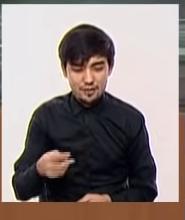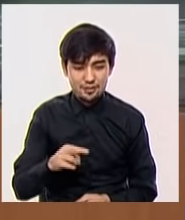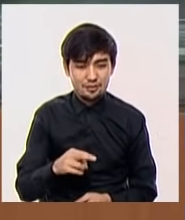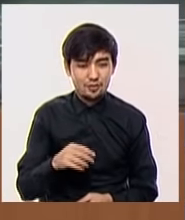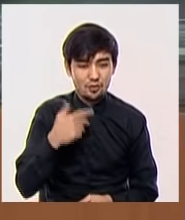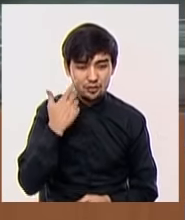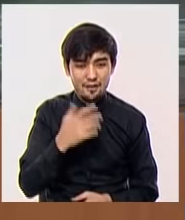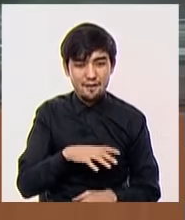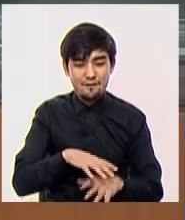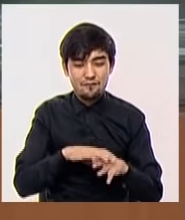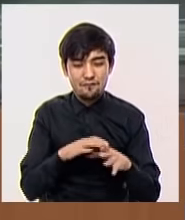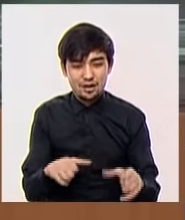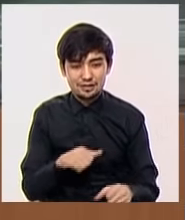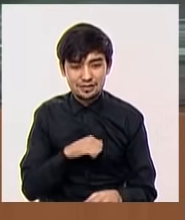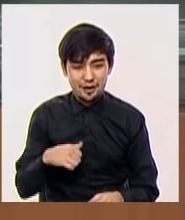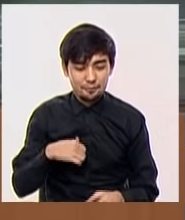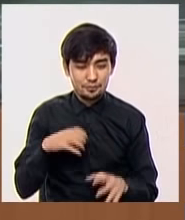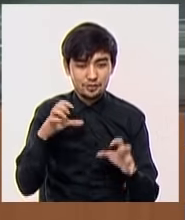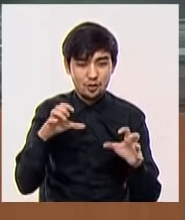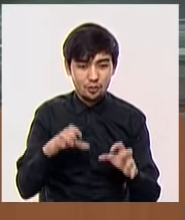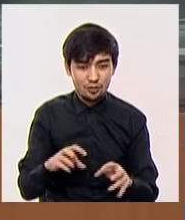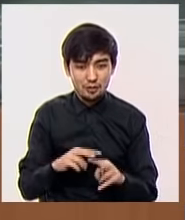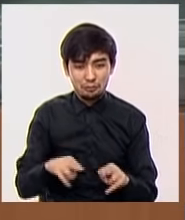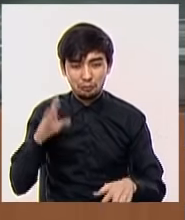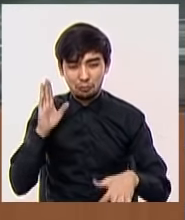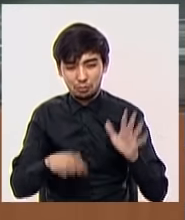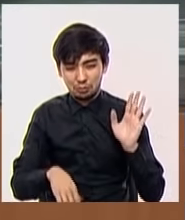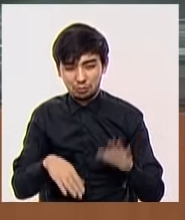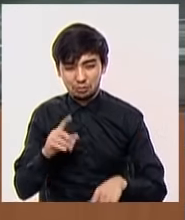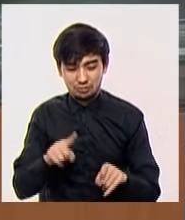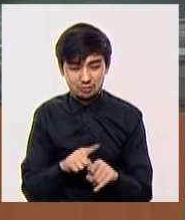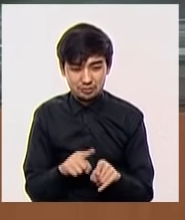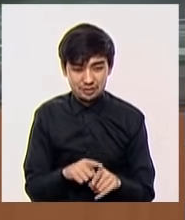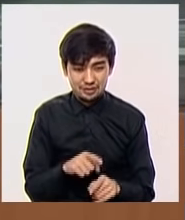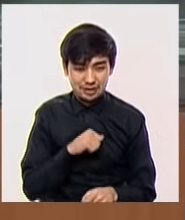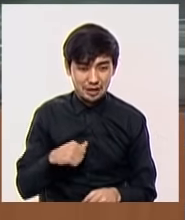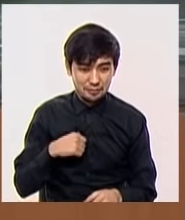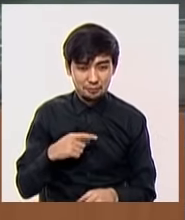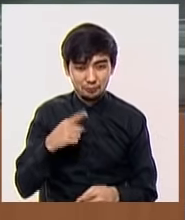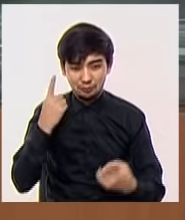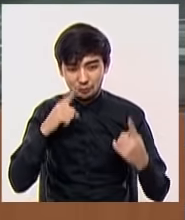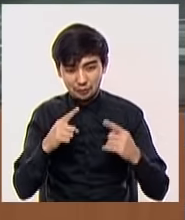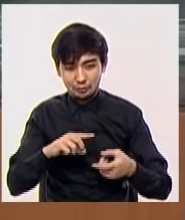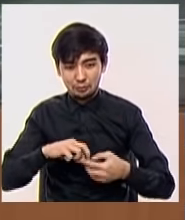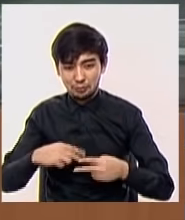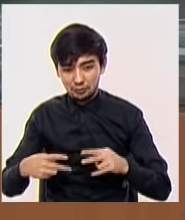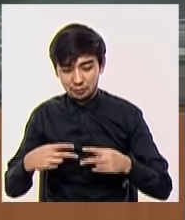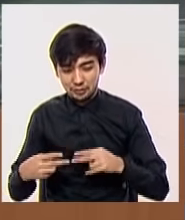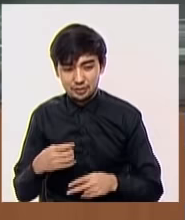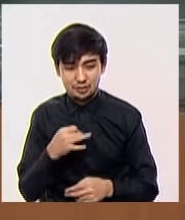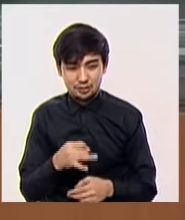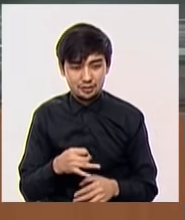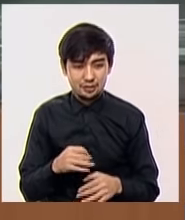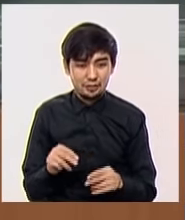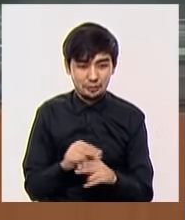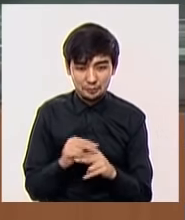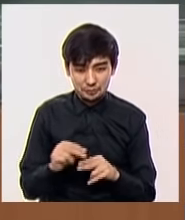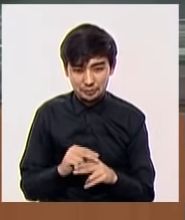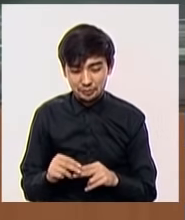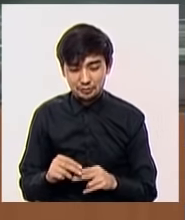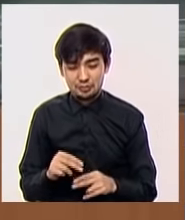сама относится к законам вот такой тяп-ляп и сама на ходу их потом ремонтирует